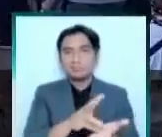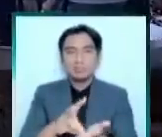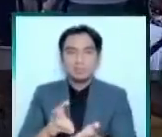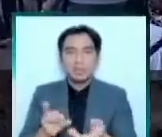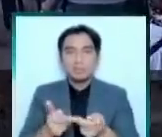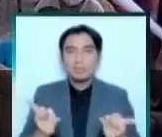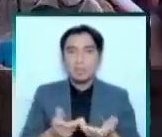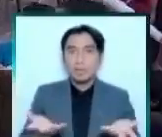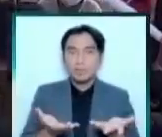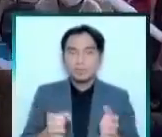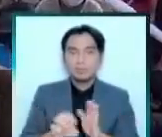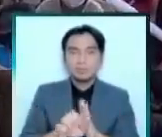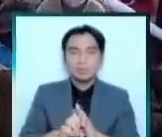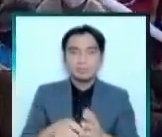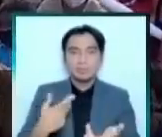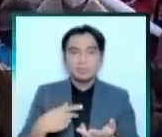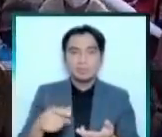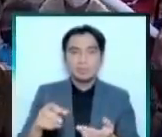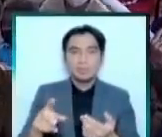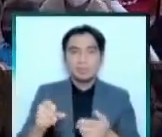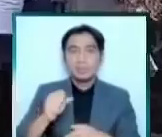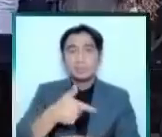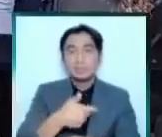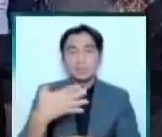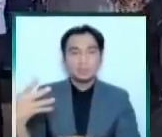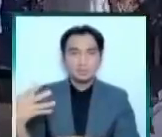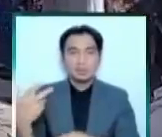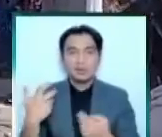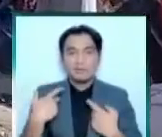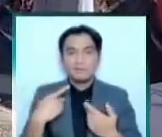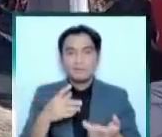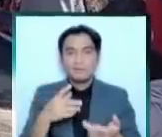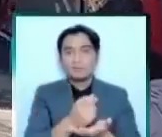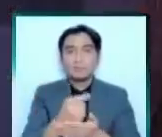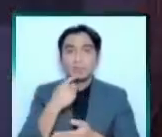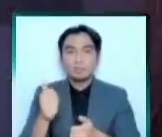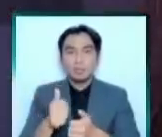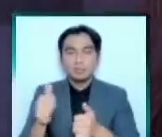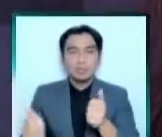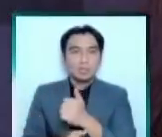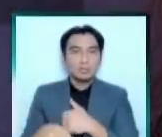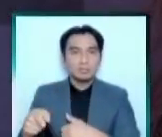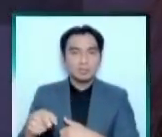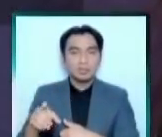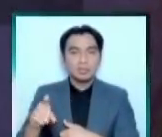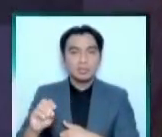lang sa Barangay San Isidro sa General Santos City. Ayon kay Health Undersecretary Mirna Kabutahe,